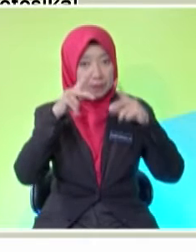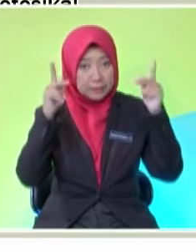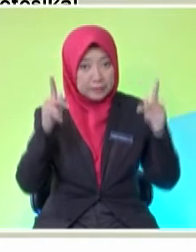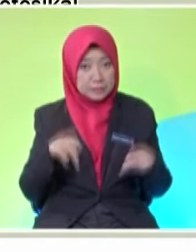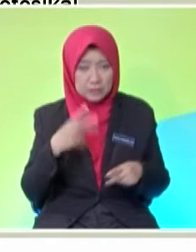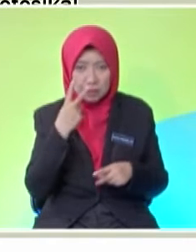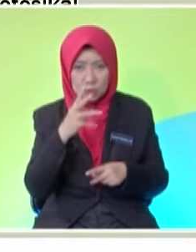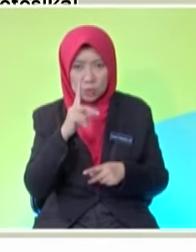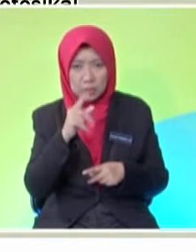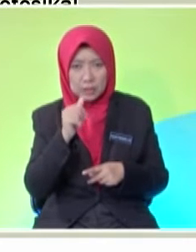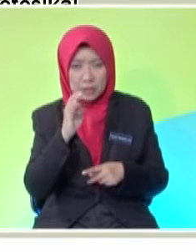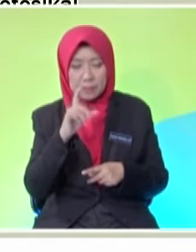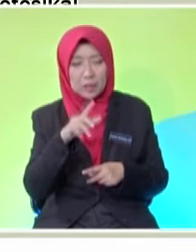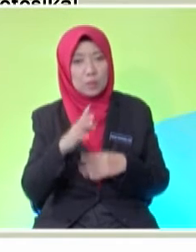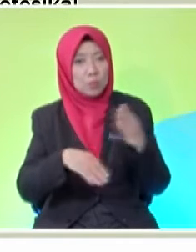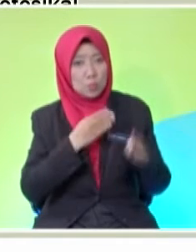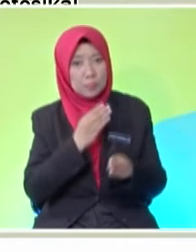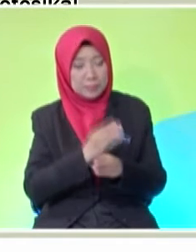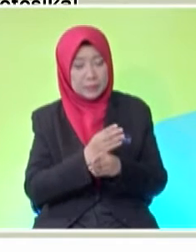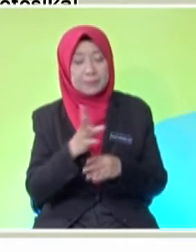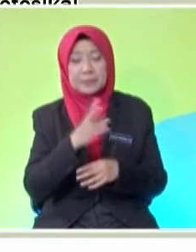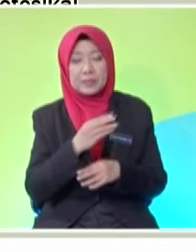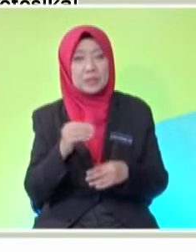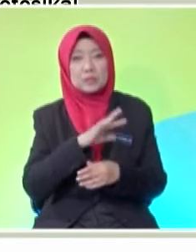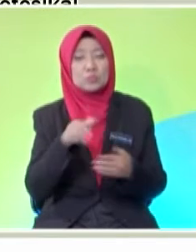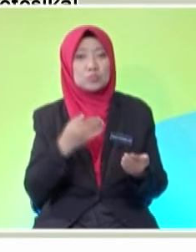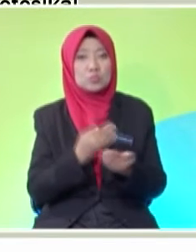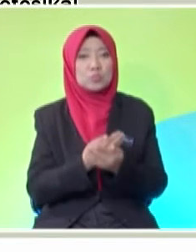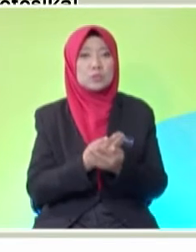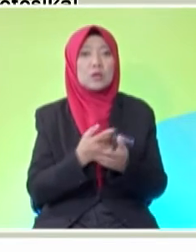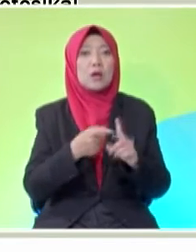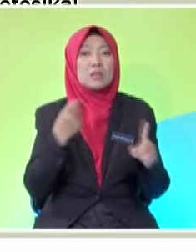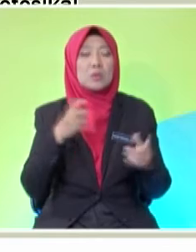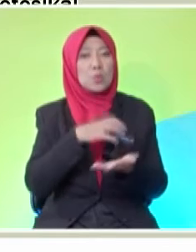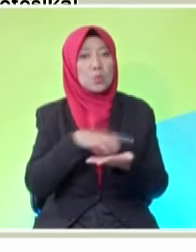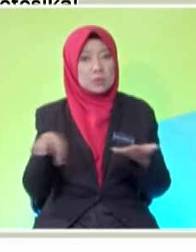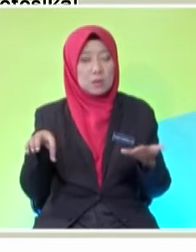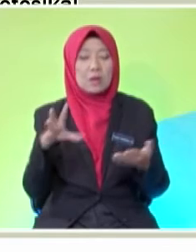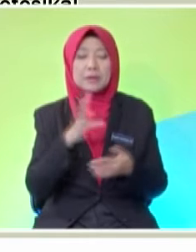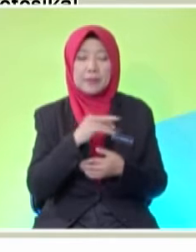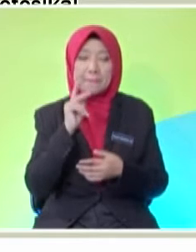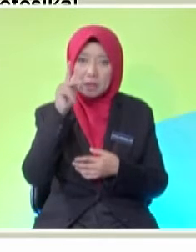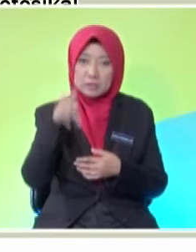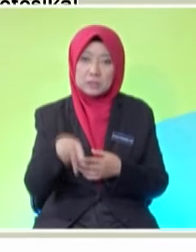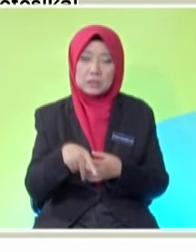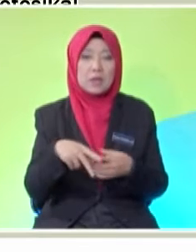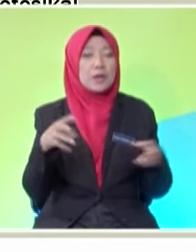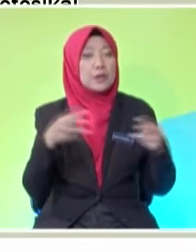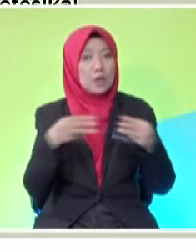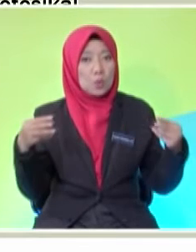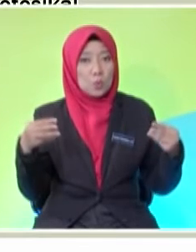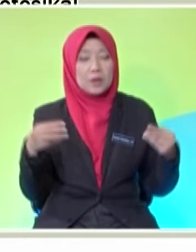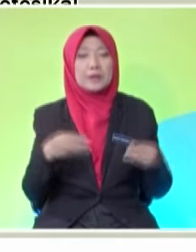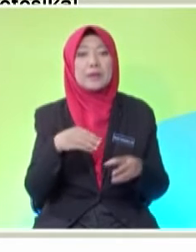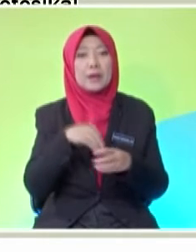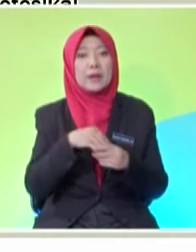kabel bumi, pengapit bumi dan juga sumpitan MIG daripada sebarang kerosakan dan pastikan pendawaian mesin kimpalan MIG